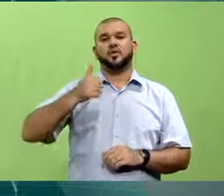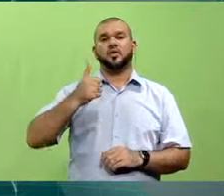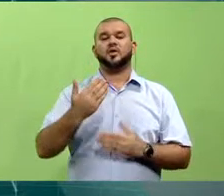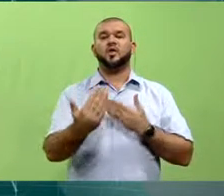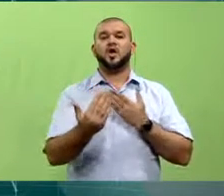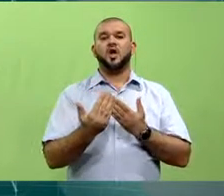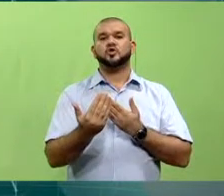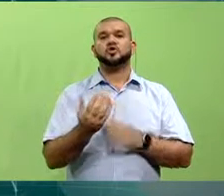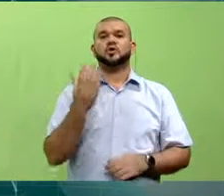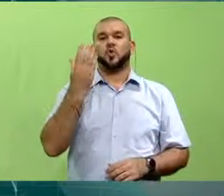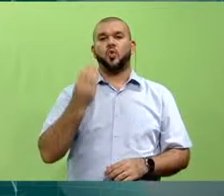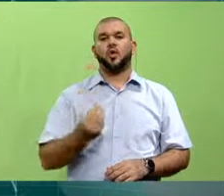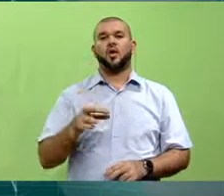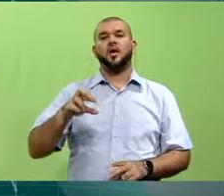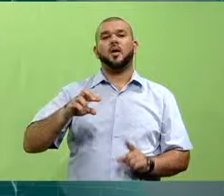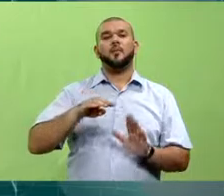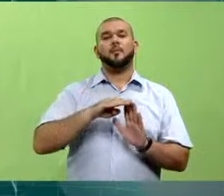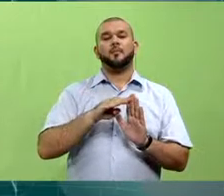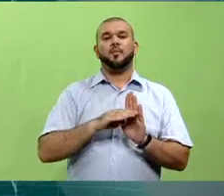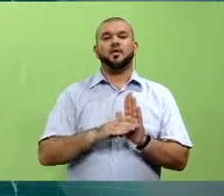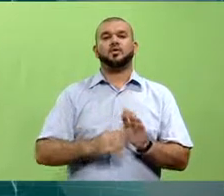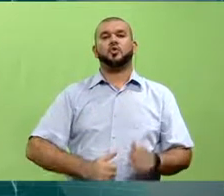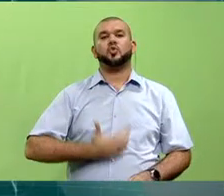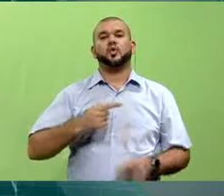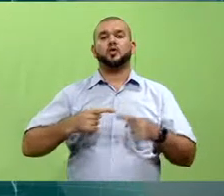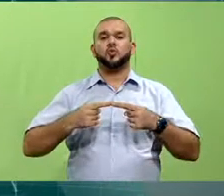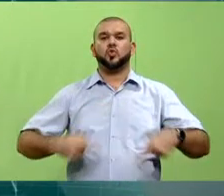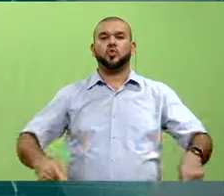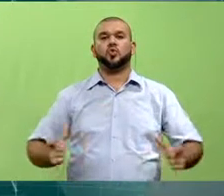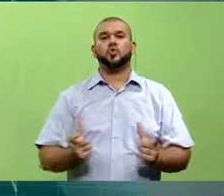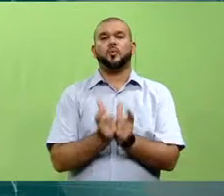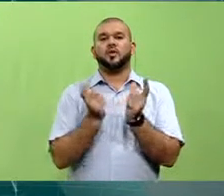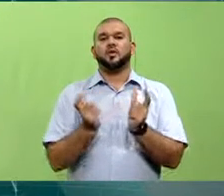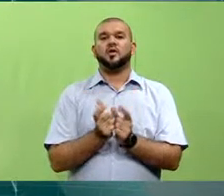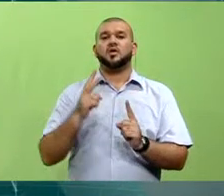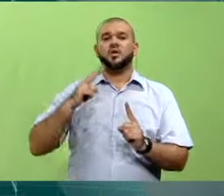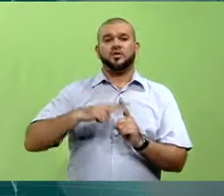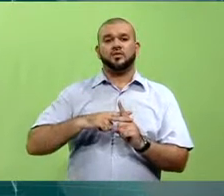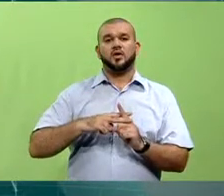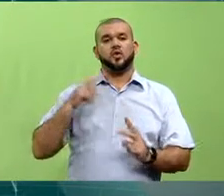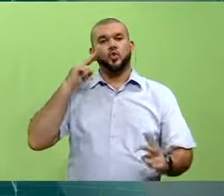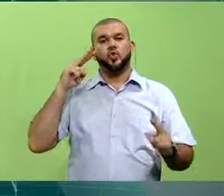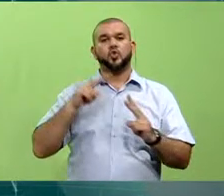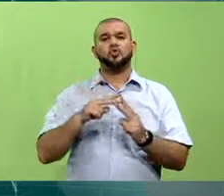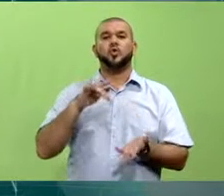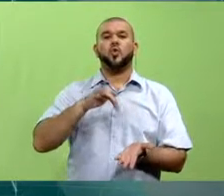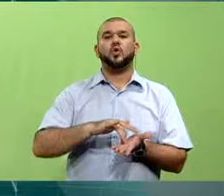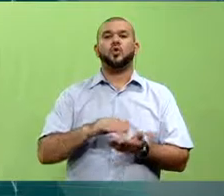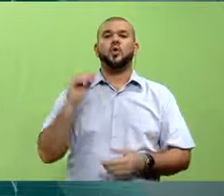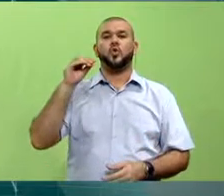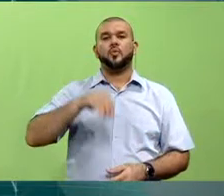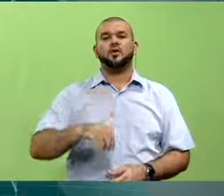kurulu toplantılarına katılarak görüşlerini ortaya koyması kararı aldı.